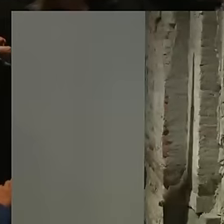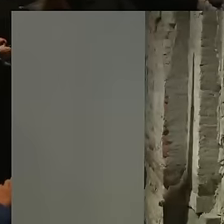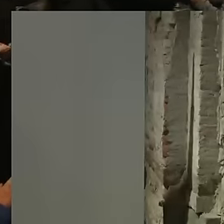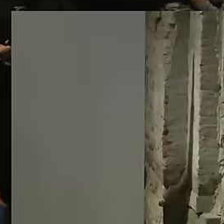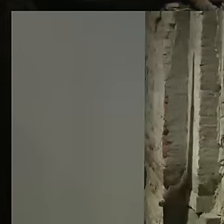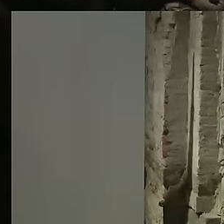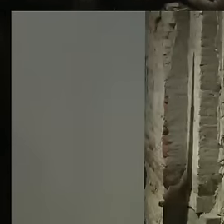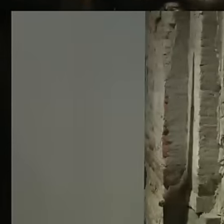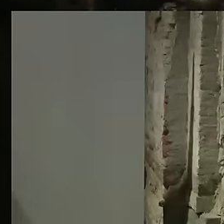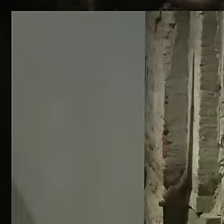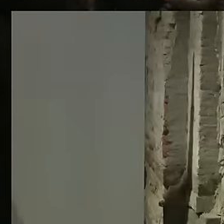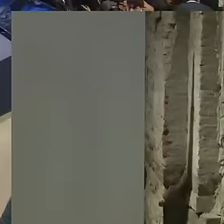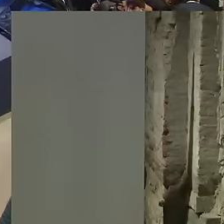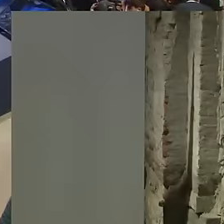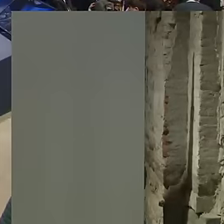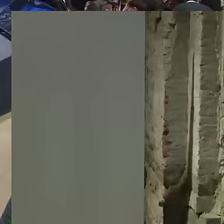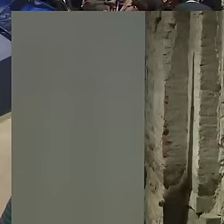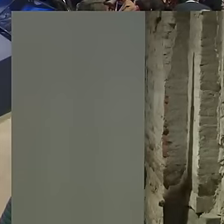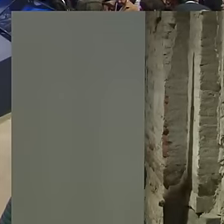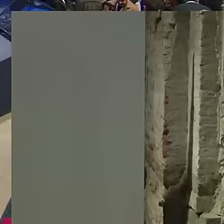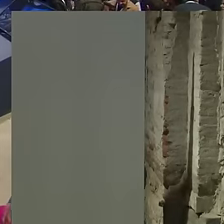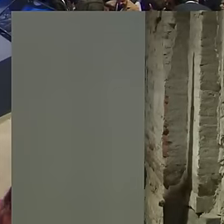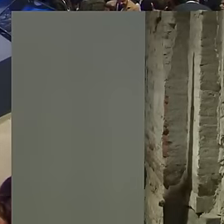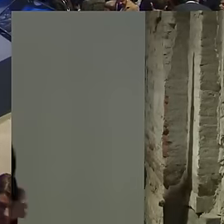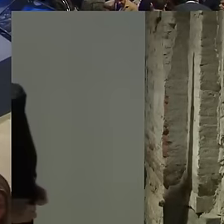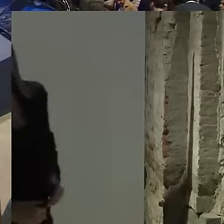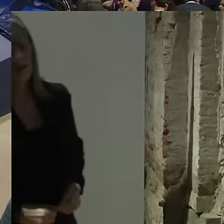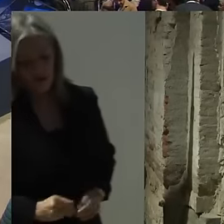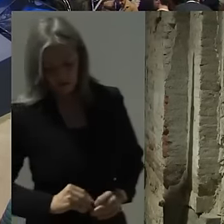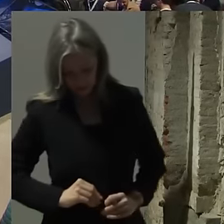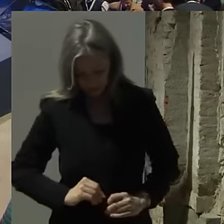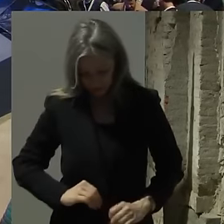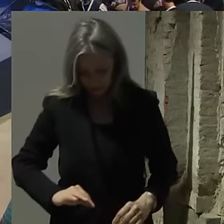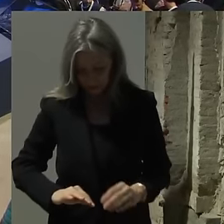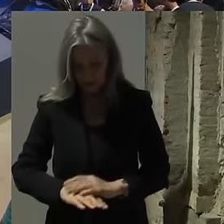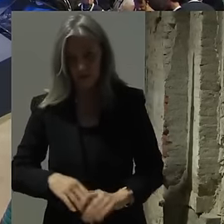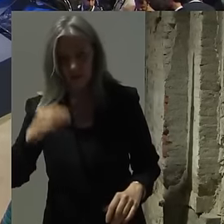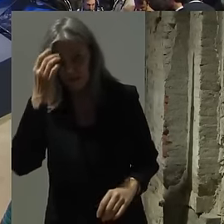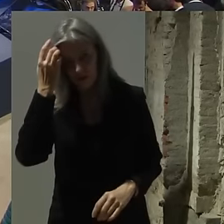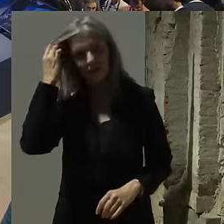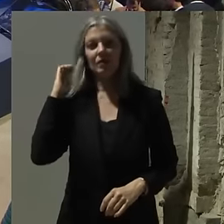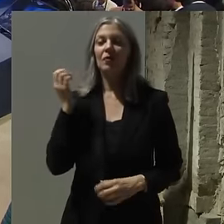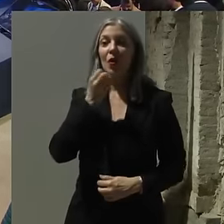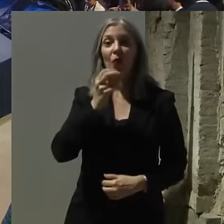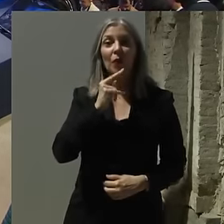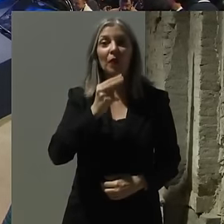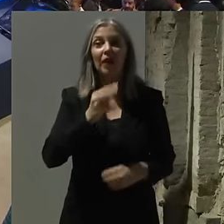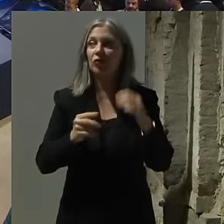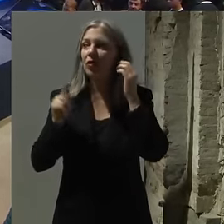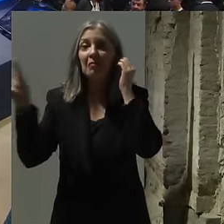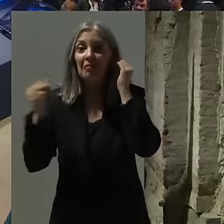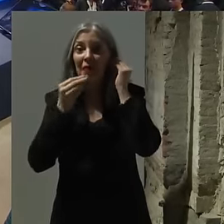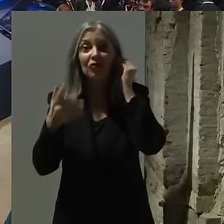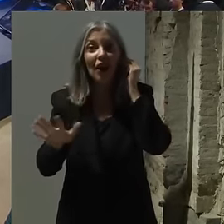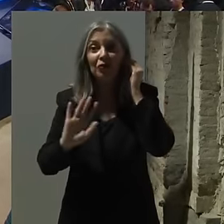pomeriggio, buon pomeriggio, buon pomeriggio. Hanno finito di mangiare di là? Sì, direi che abbiamo... Come? E